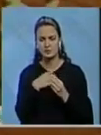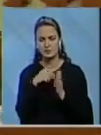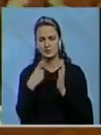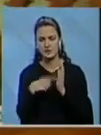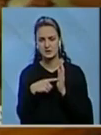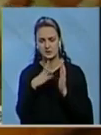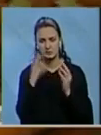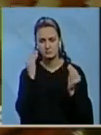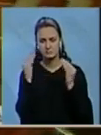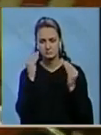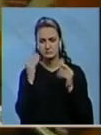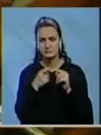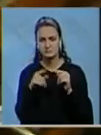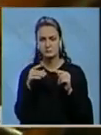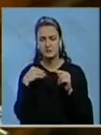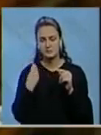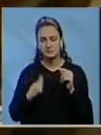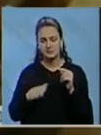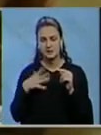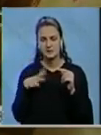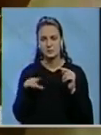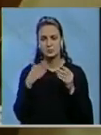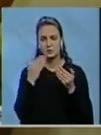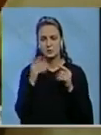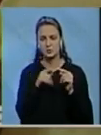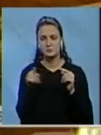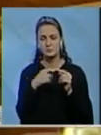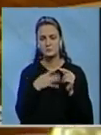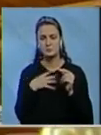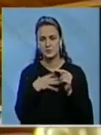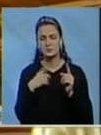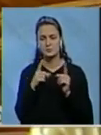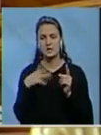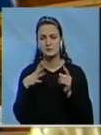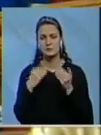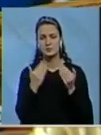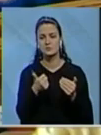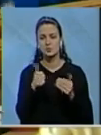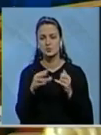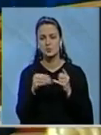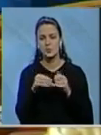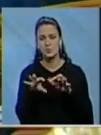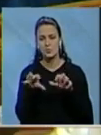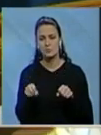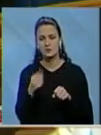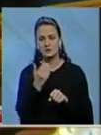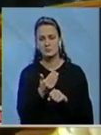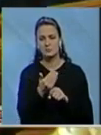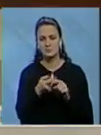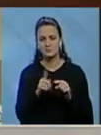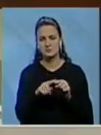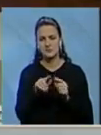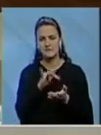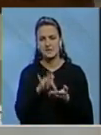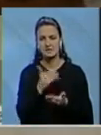ძალიან აქტუალურია საქართველოს საფრანგეთის ურთიერთობებში, მათ შორის აქტუალურია საქართველოსთვის, როგორც ოკუპირებული ტერიტორიების